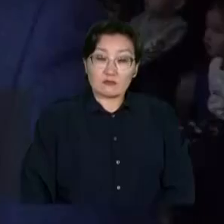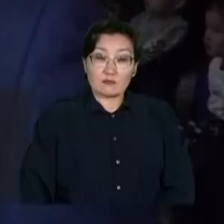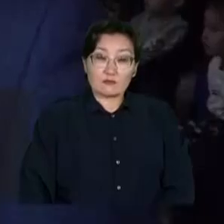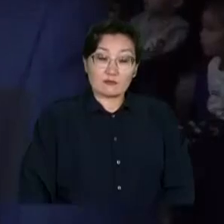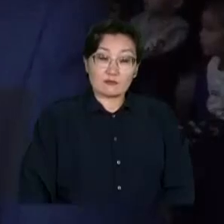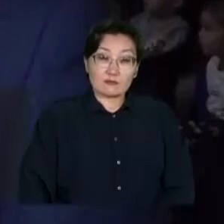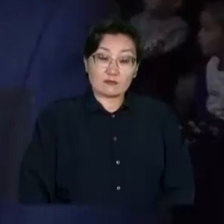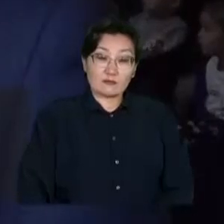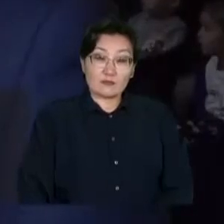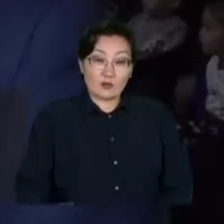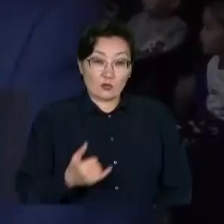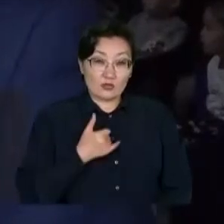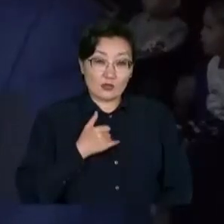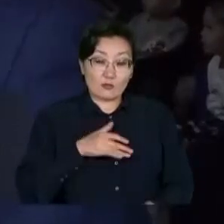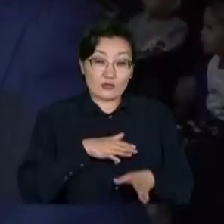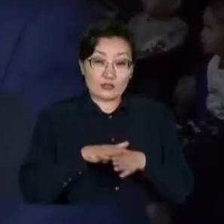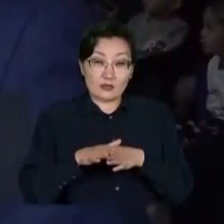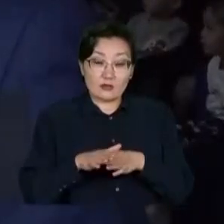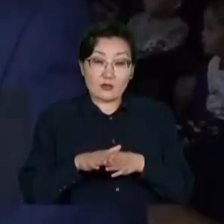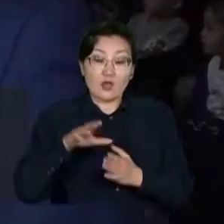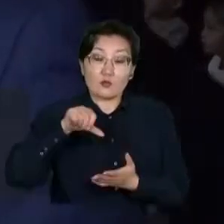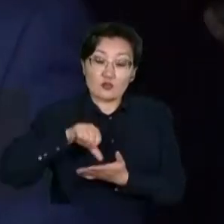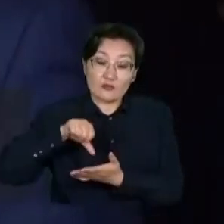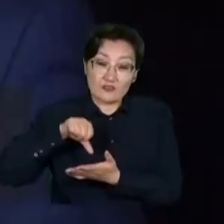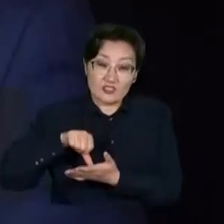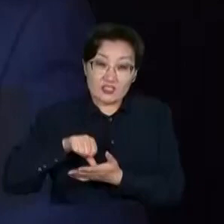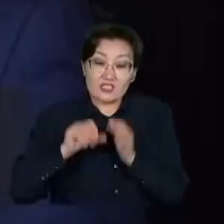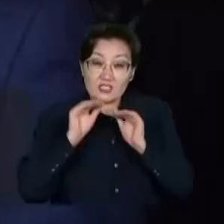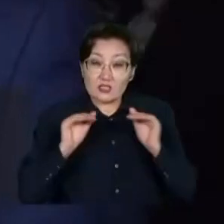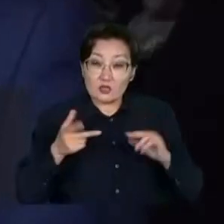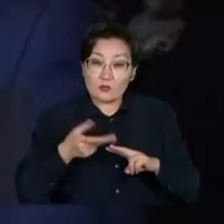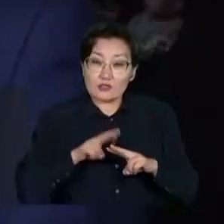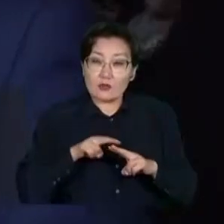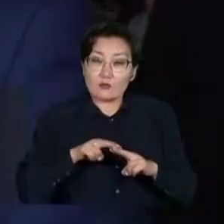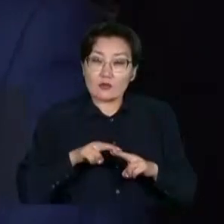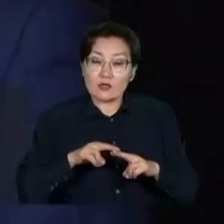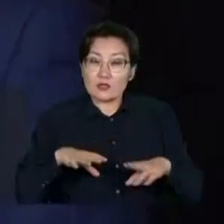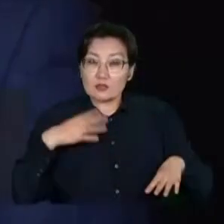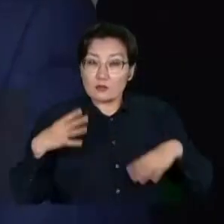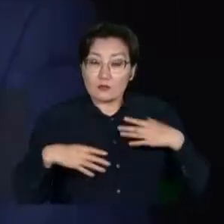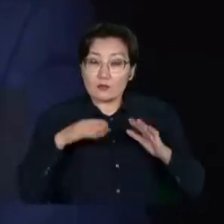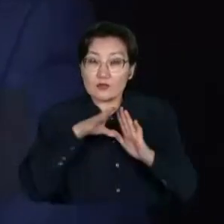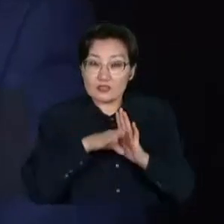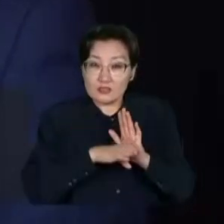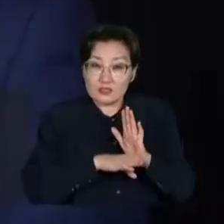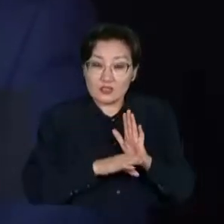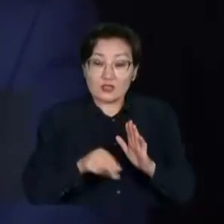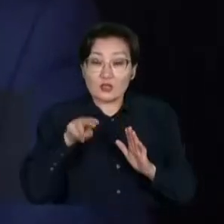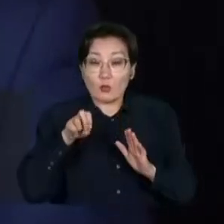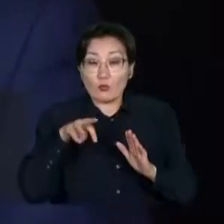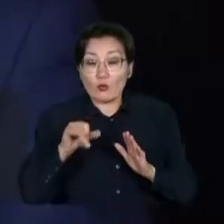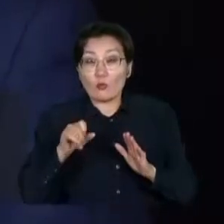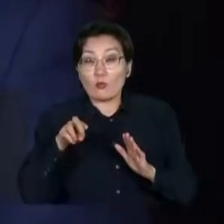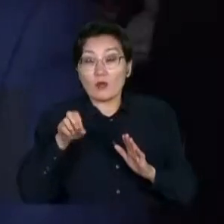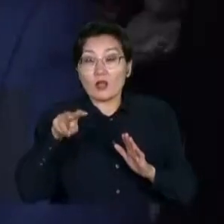Семе У нас полное вовлечение детей которые занимаются по программе даму бала это по